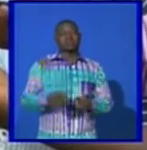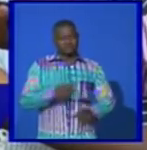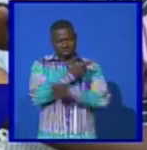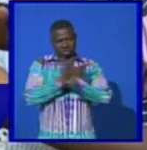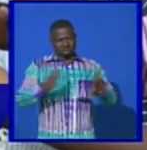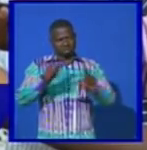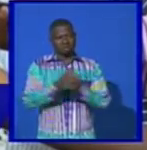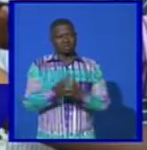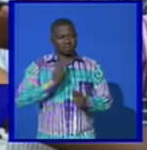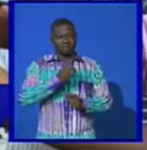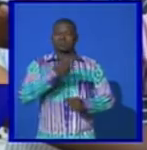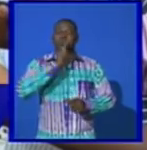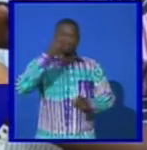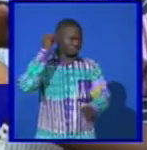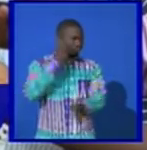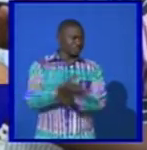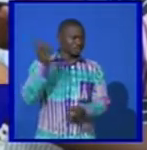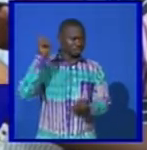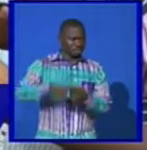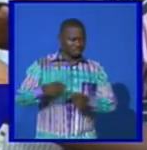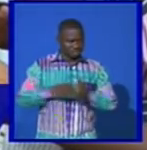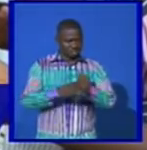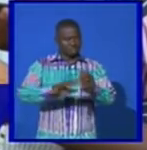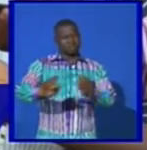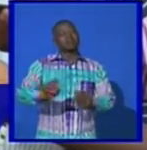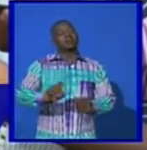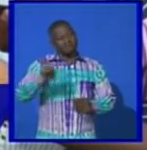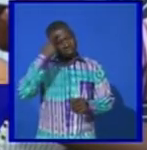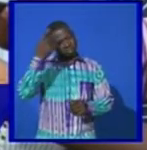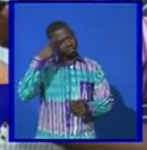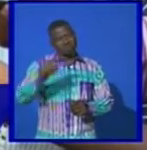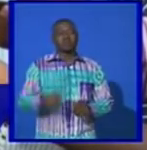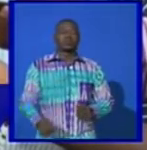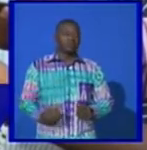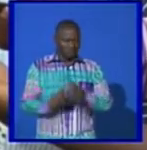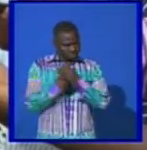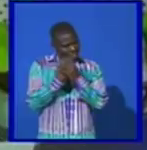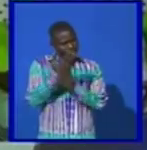à accompagner l'État pour vraiment l'épanouissement des femmes, des enfants, de